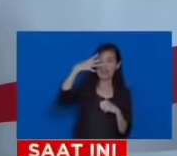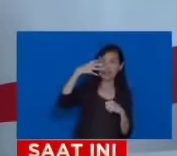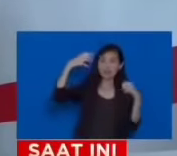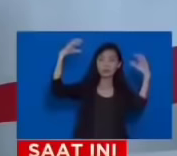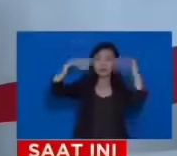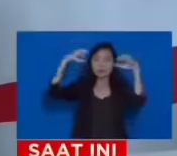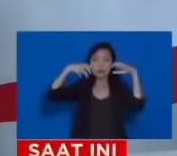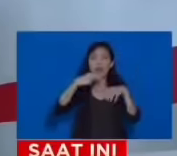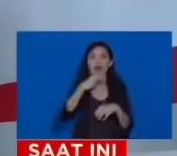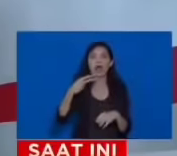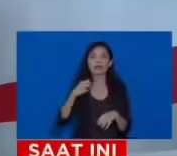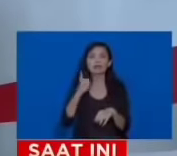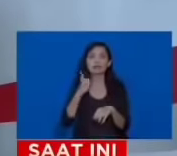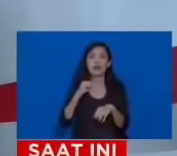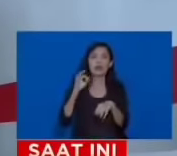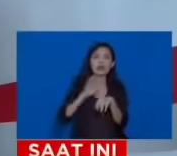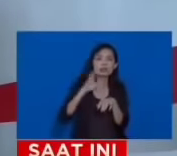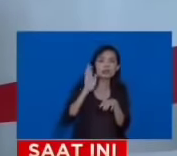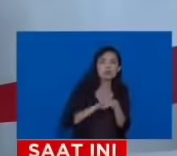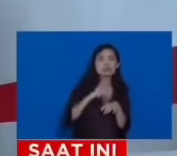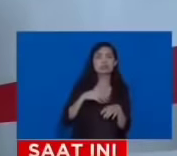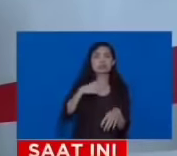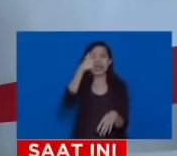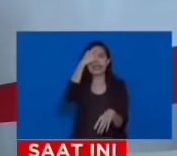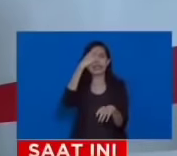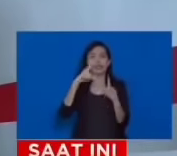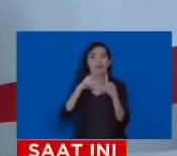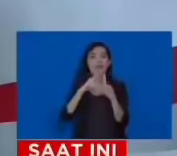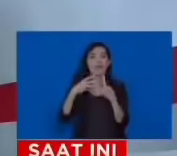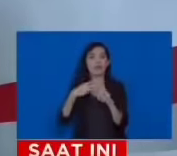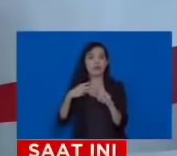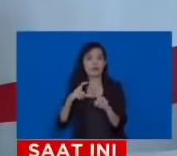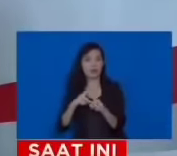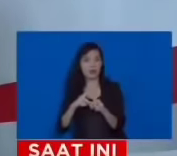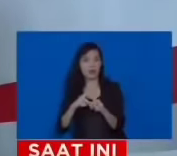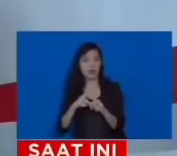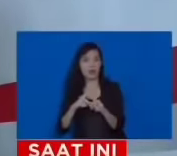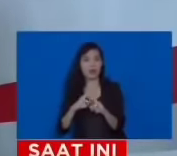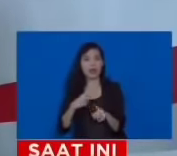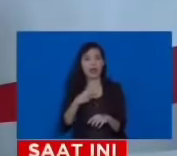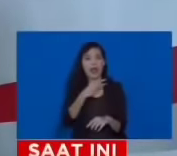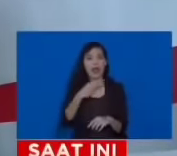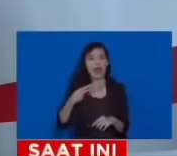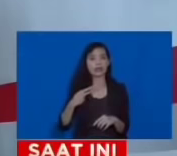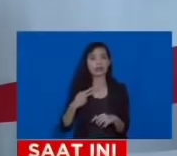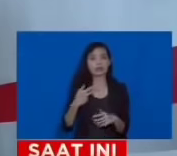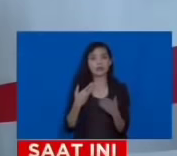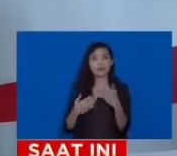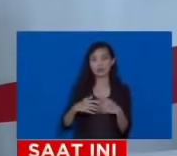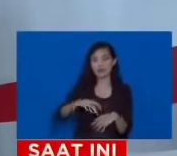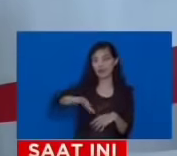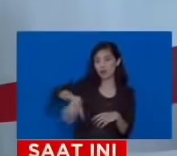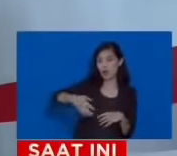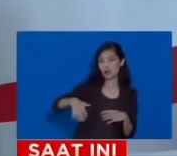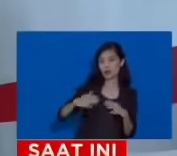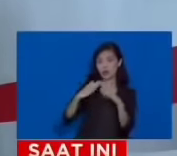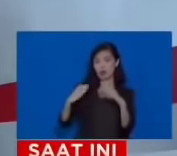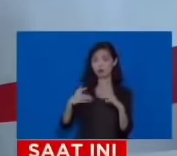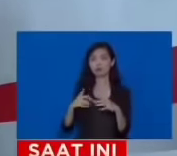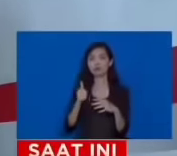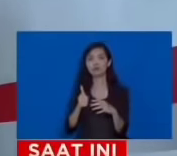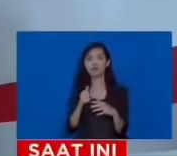Oleh karena itu, bersama keluarga di rumah, mari lakukan pemberantasan sarang